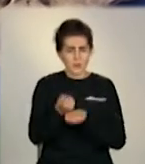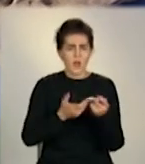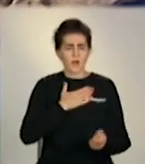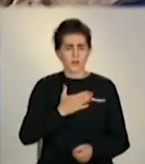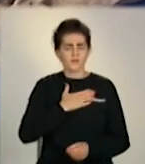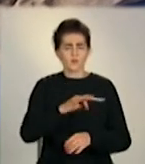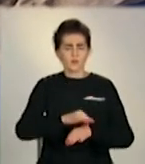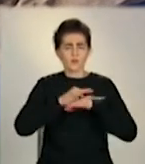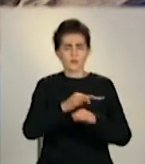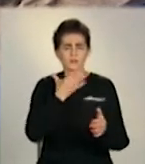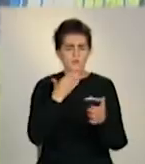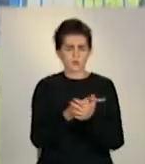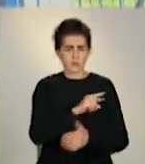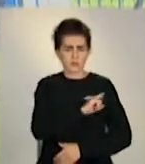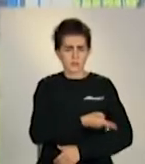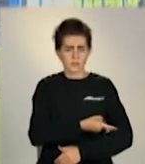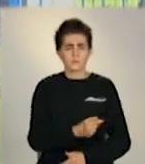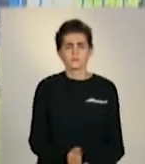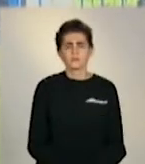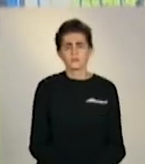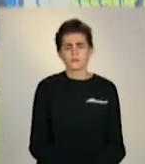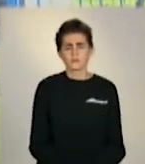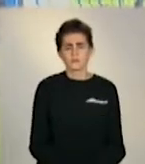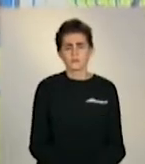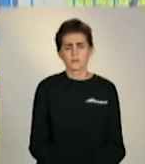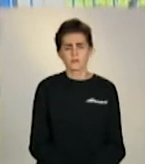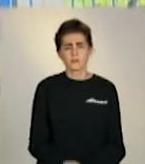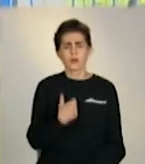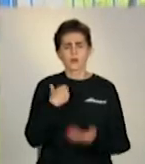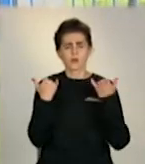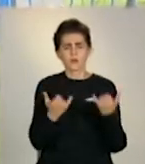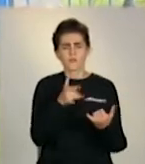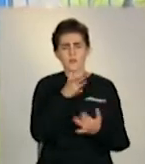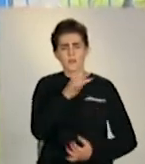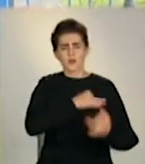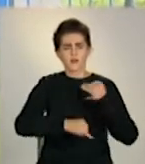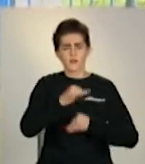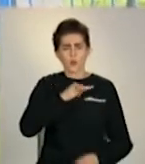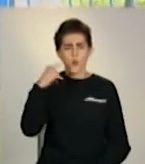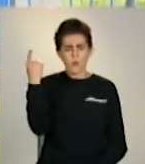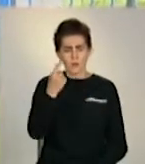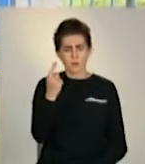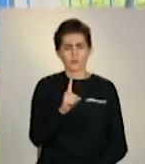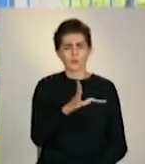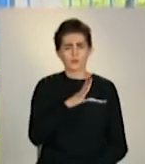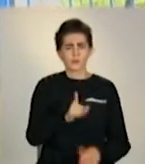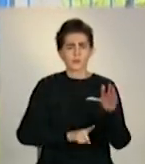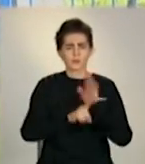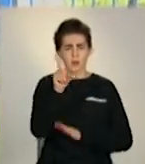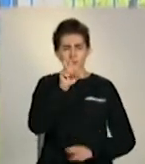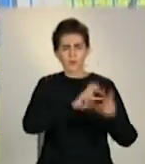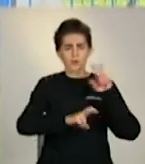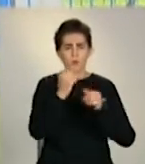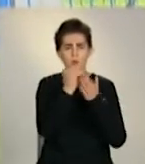проводять власними силами. Ну, на даний момент ведуться переговори з області о том, щоб запустити поискову